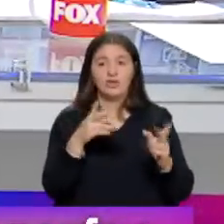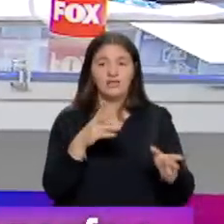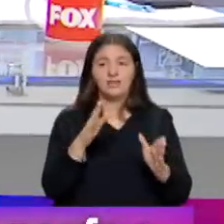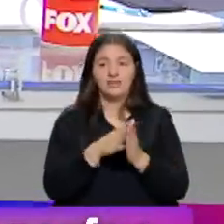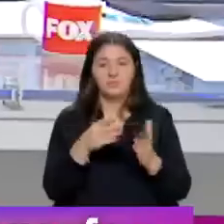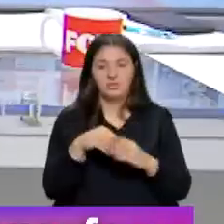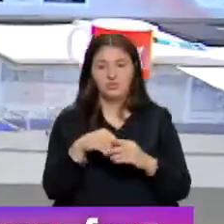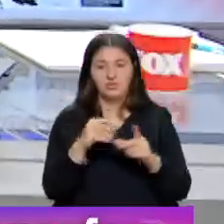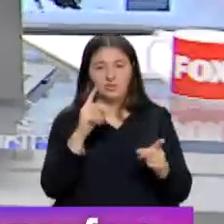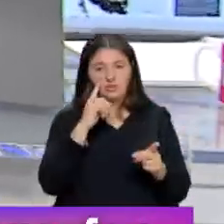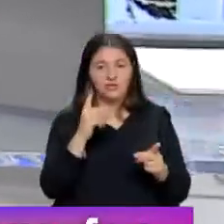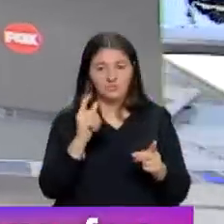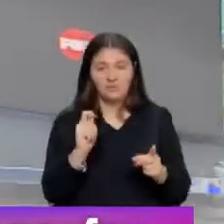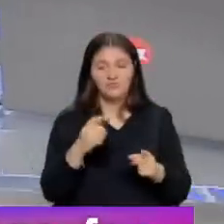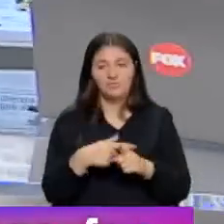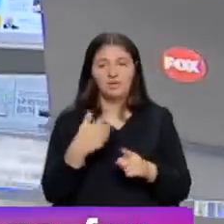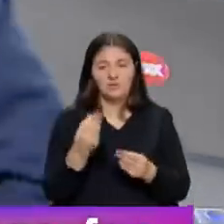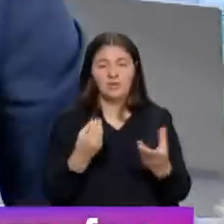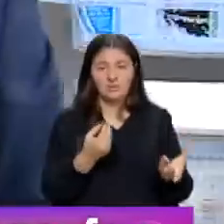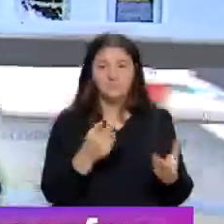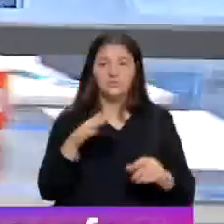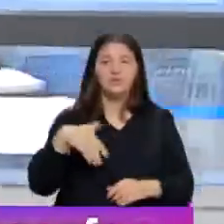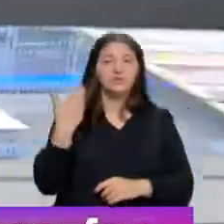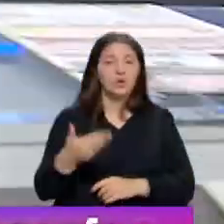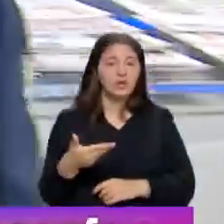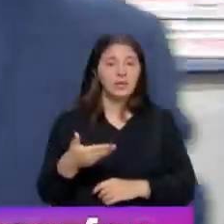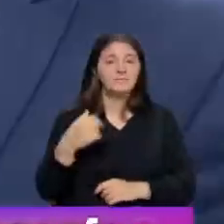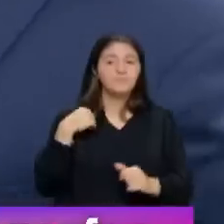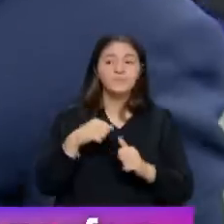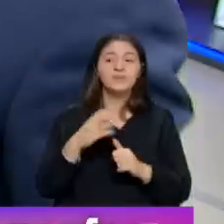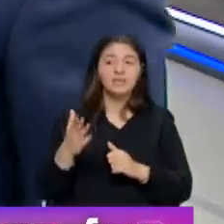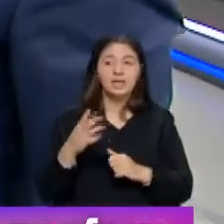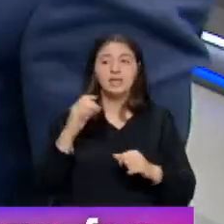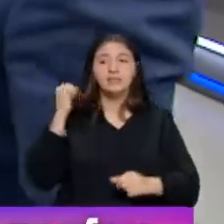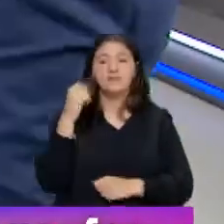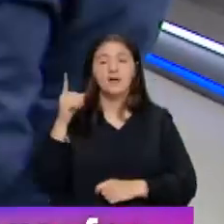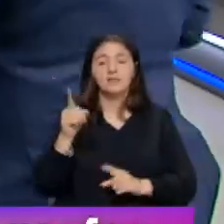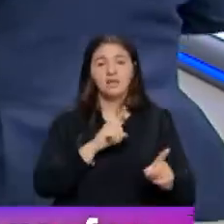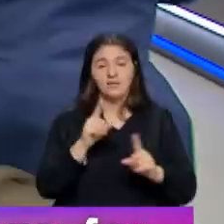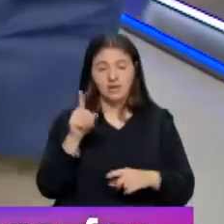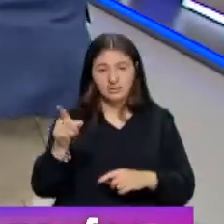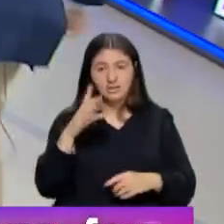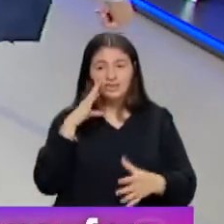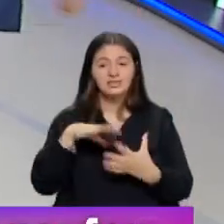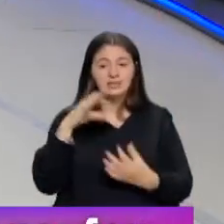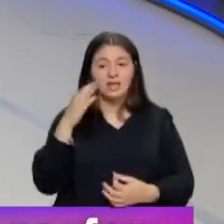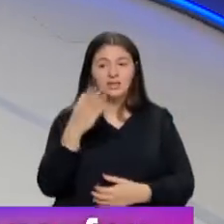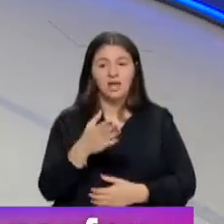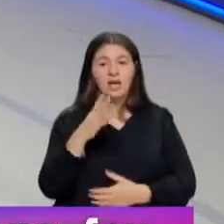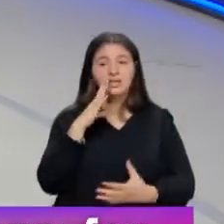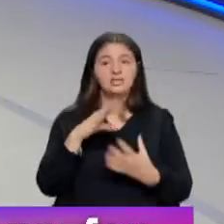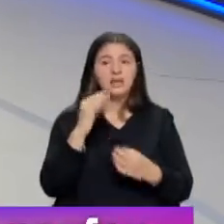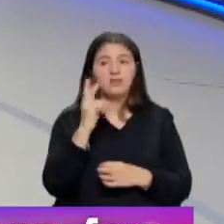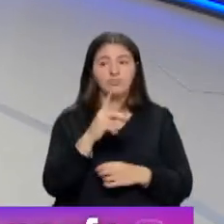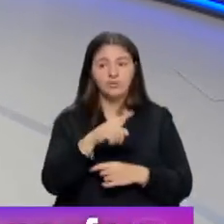kitabında göstermiş ve paylaşmış olalım sonra yine Sivas davası insanla insanlara